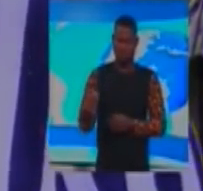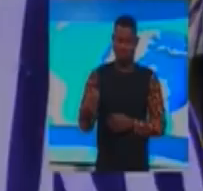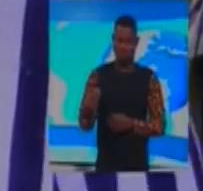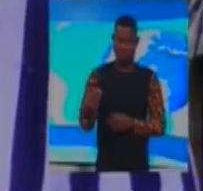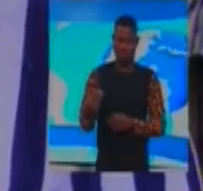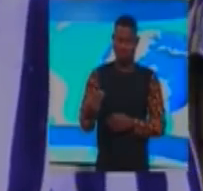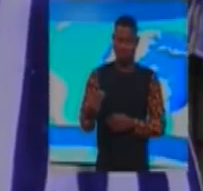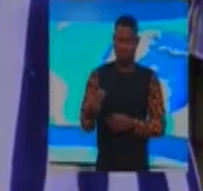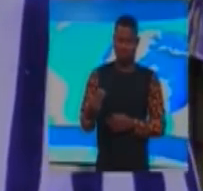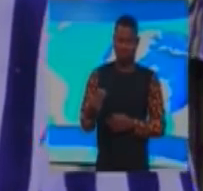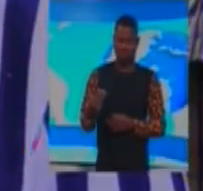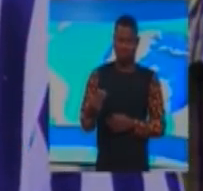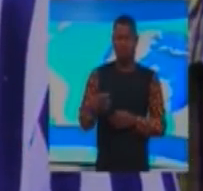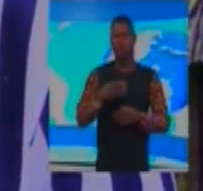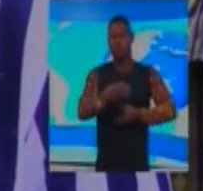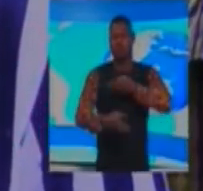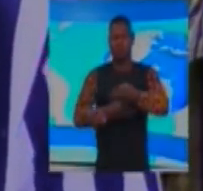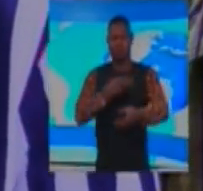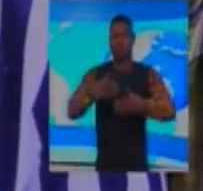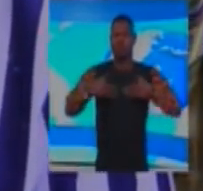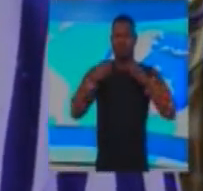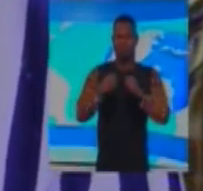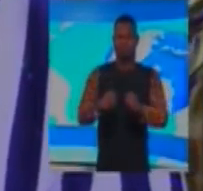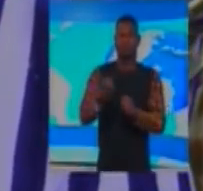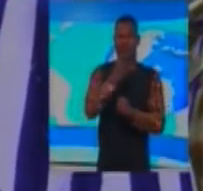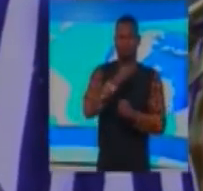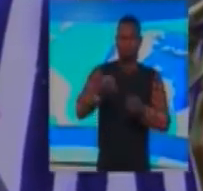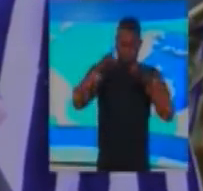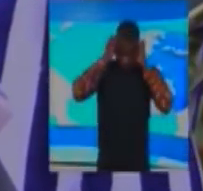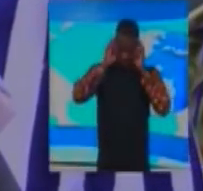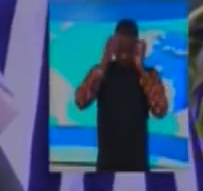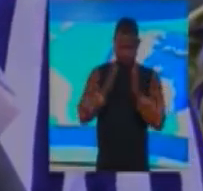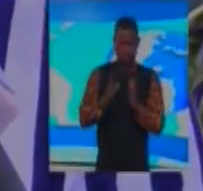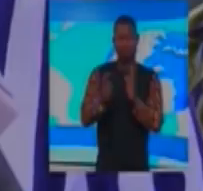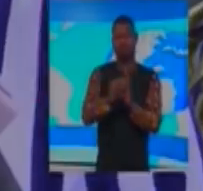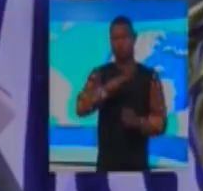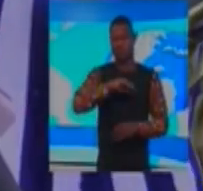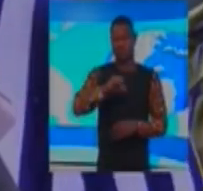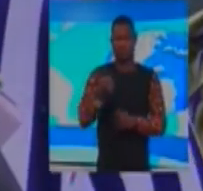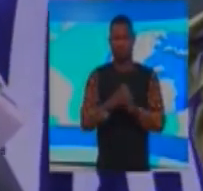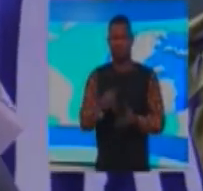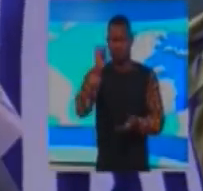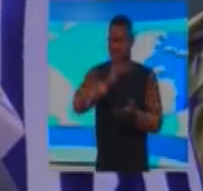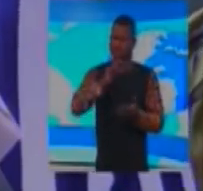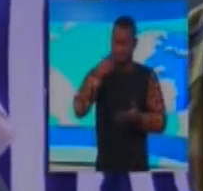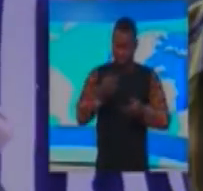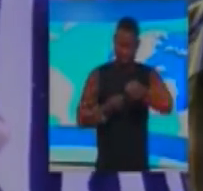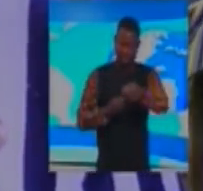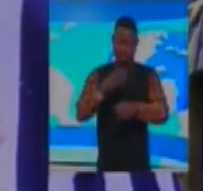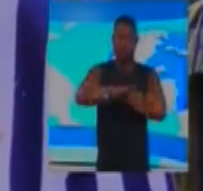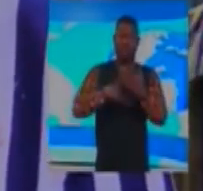publics, commerce, santé, éducation, etc., etc. Et ceux qui gèrent même toute la